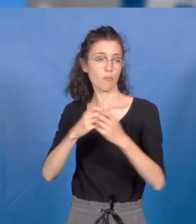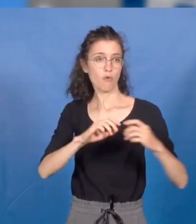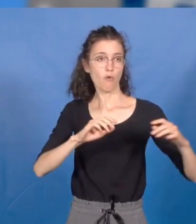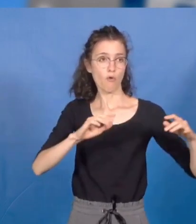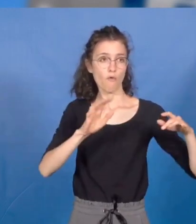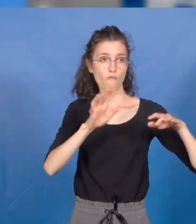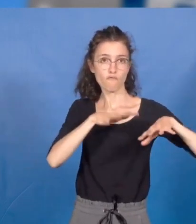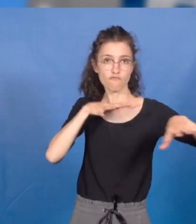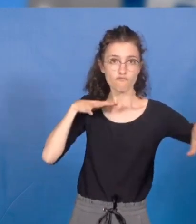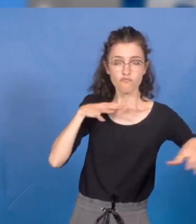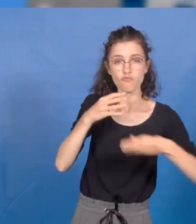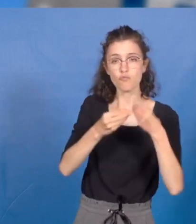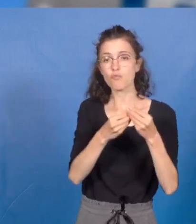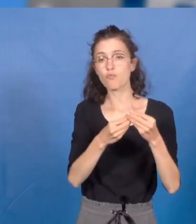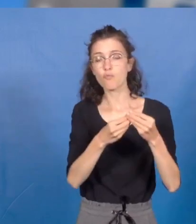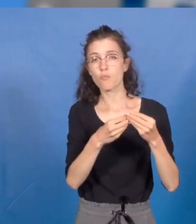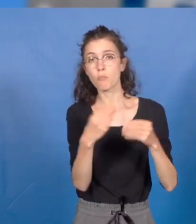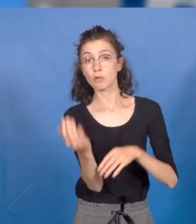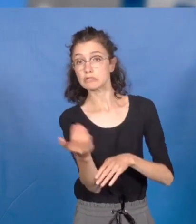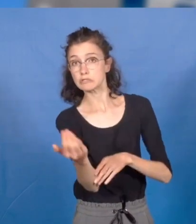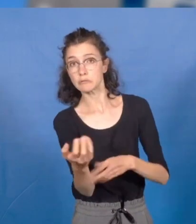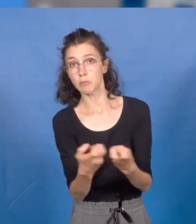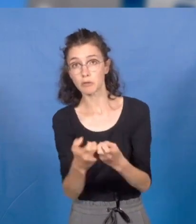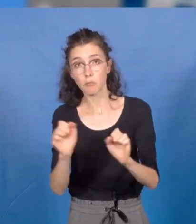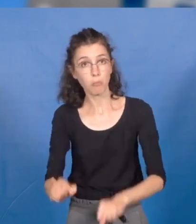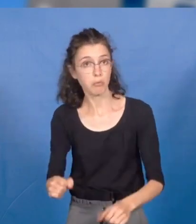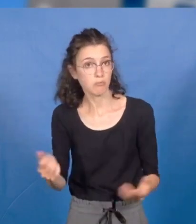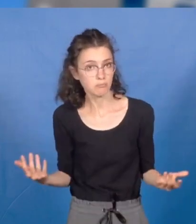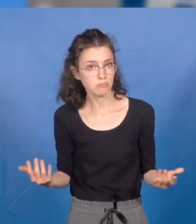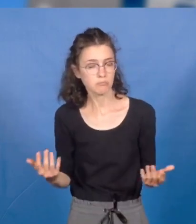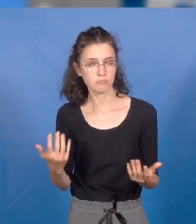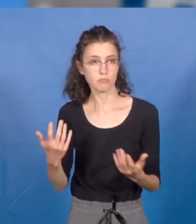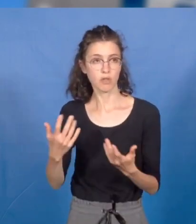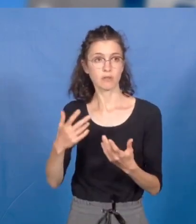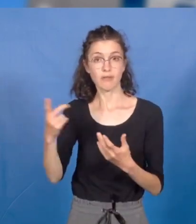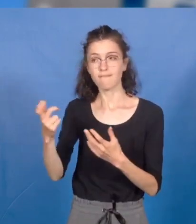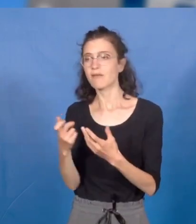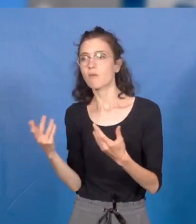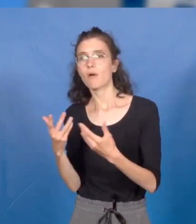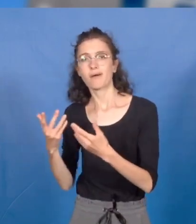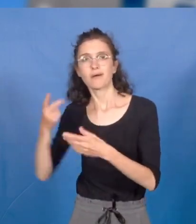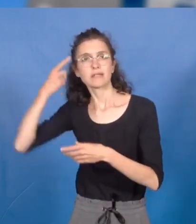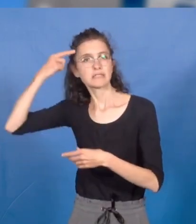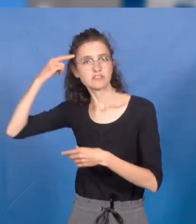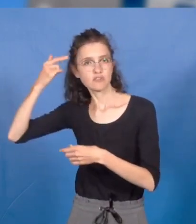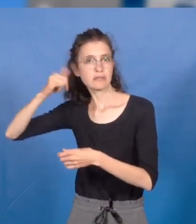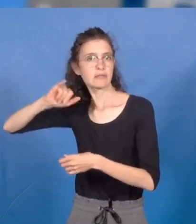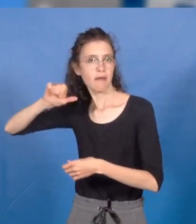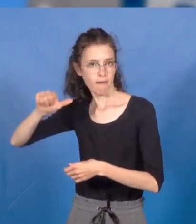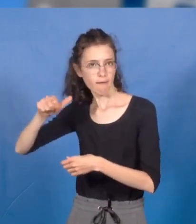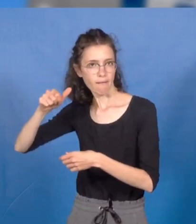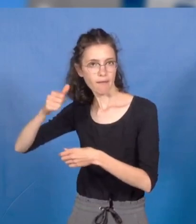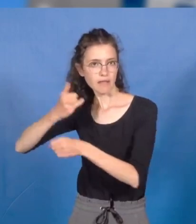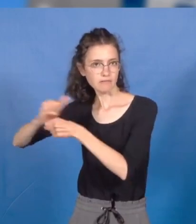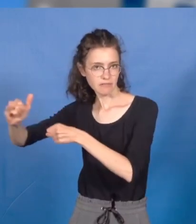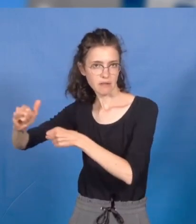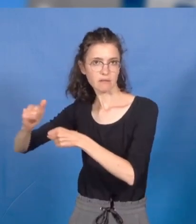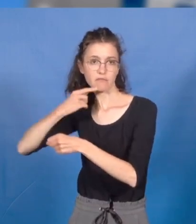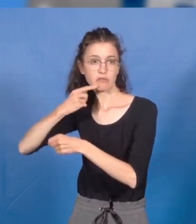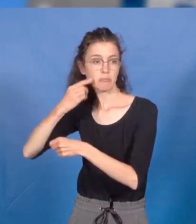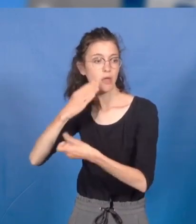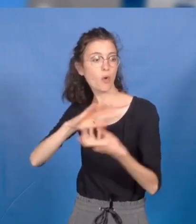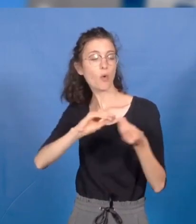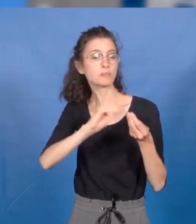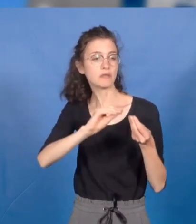lui demande. Donc, ces logiciels, ils sont basés sur une intelligence artificielle à qui on apprend à détecter automatiquement certaines catégories d'objets, une valise, des